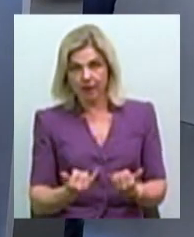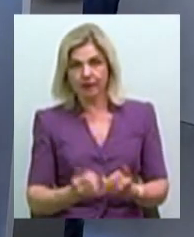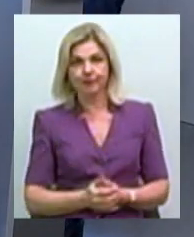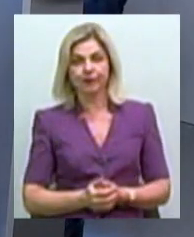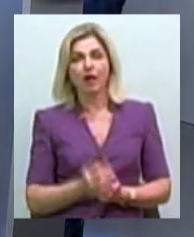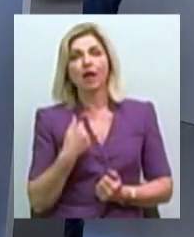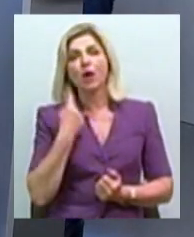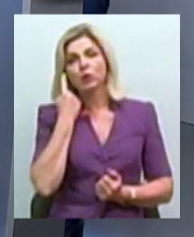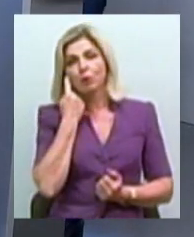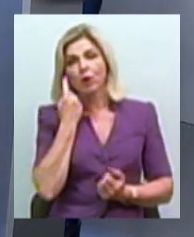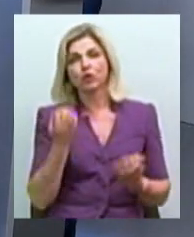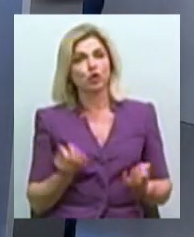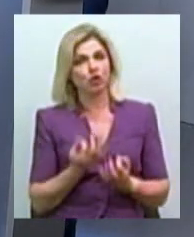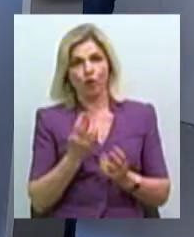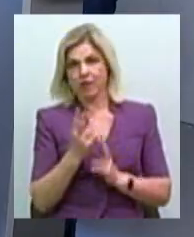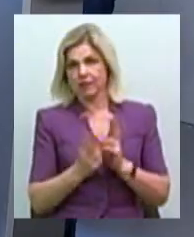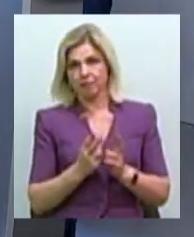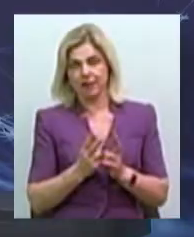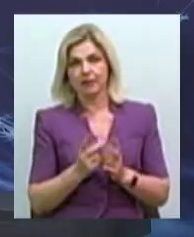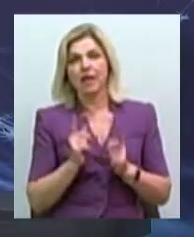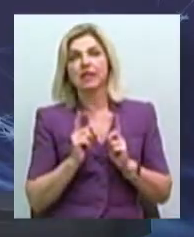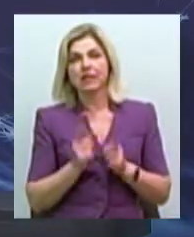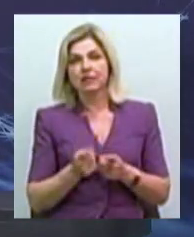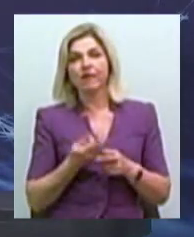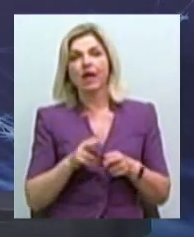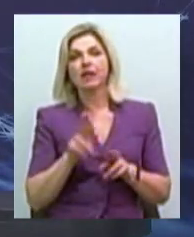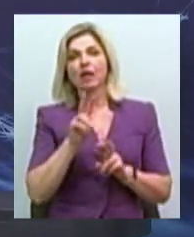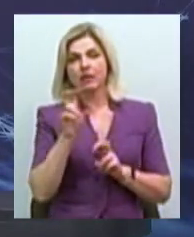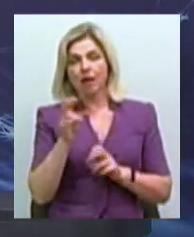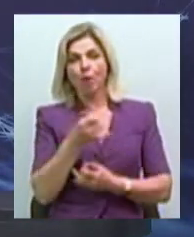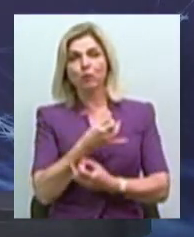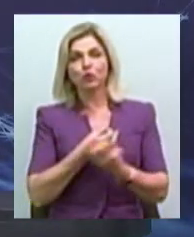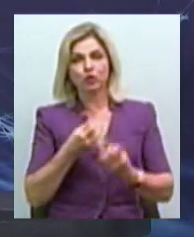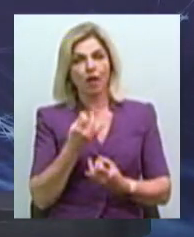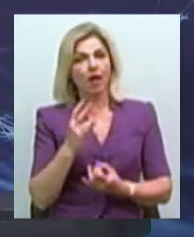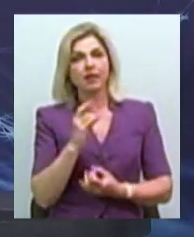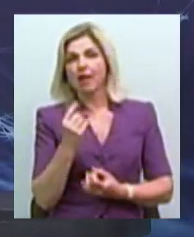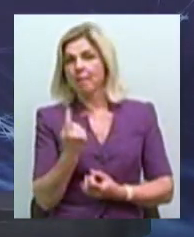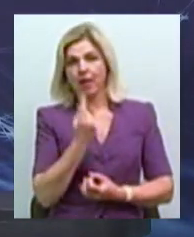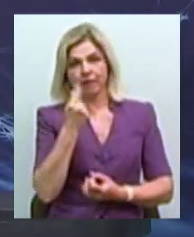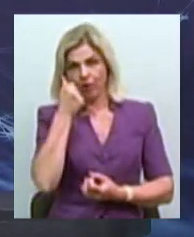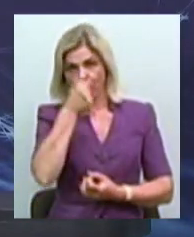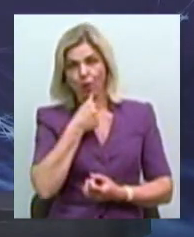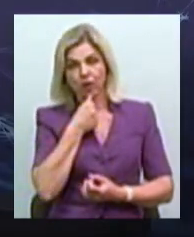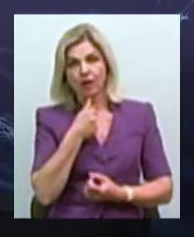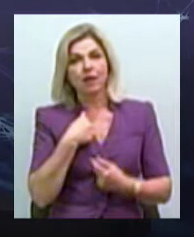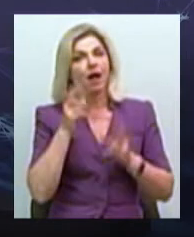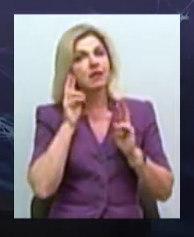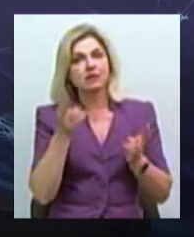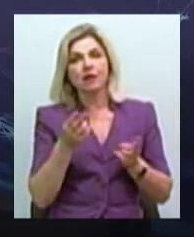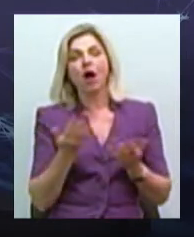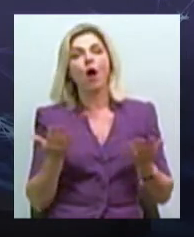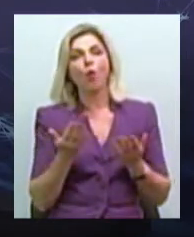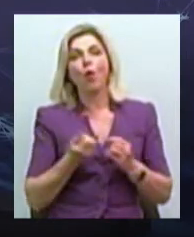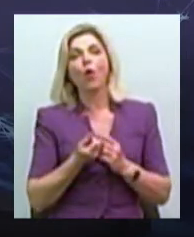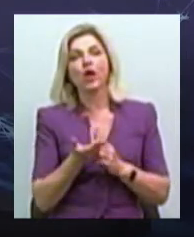не змінилось. Дійсно, цю тему обговорюють вже не перший рік. І я не знаю, яке кількість вже совещаний було